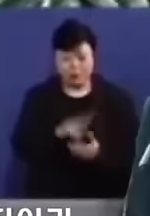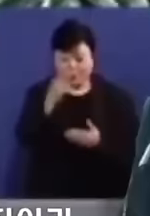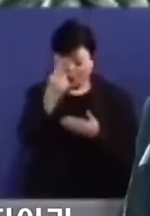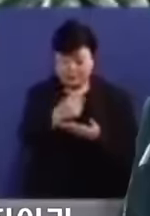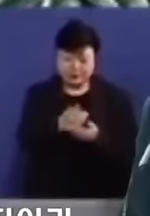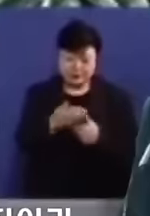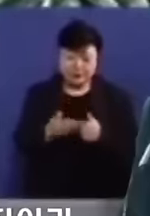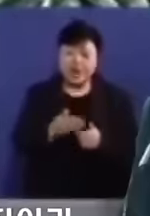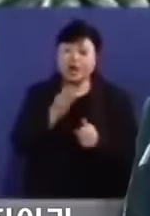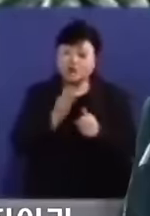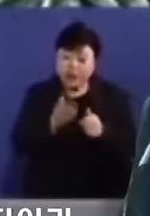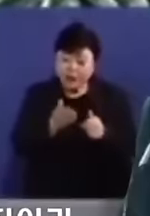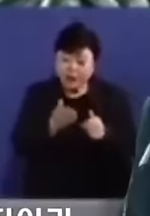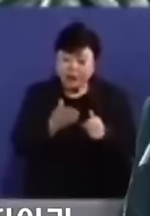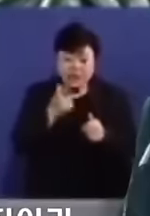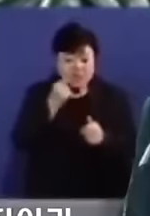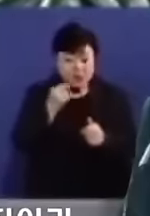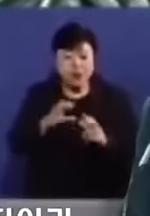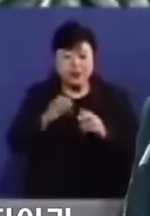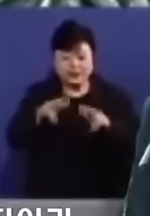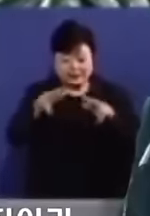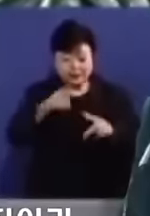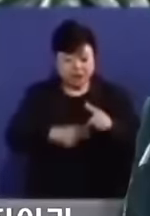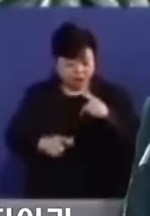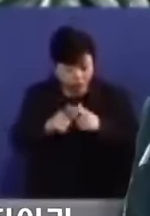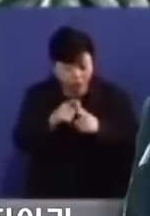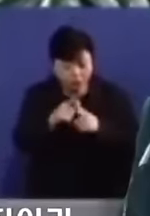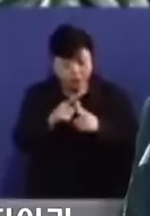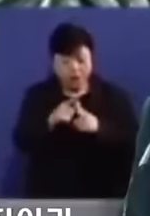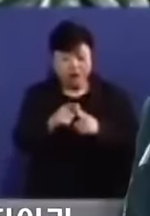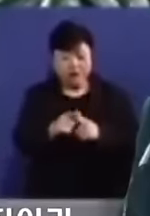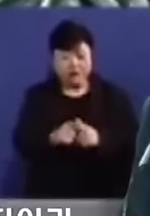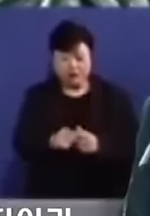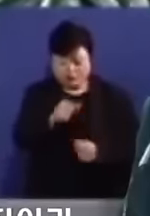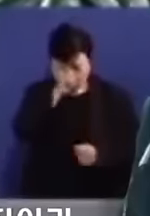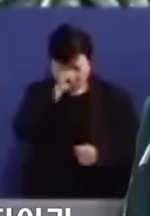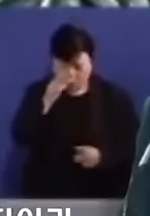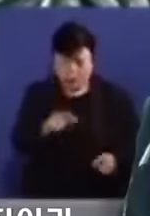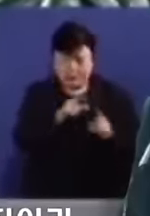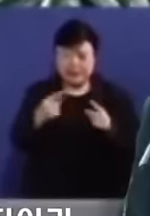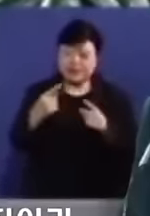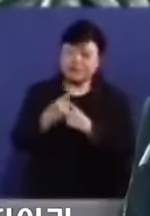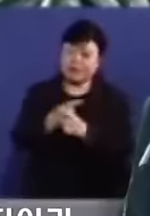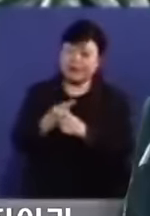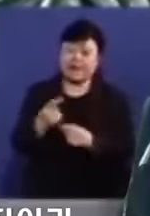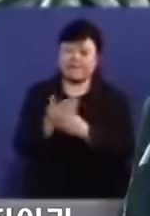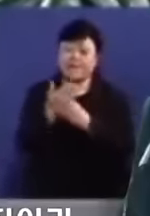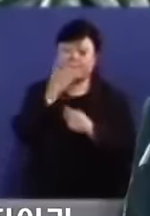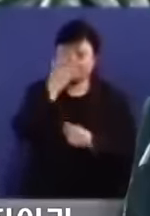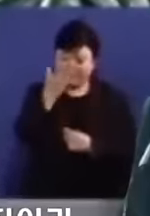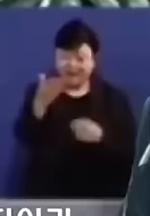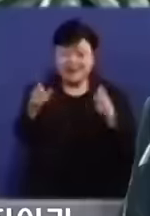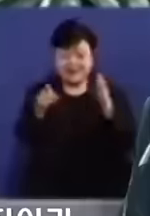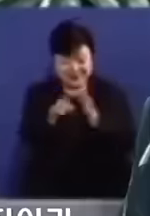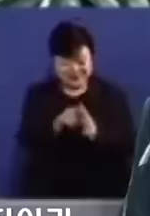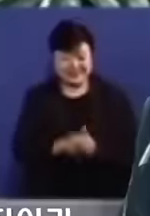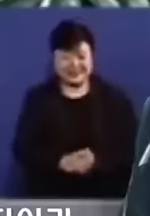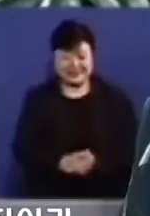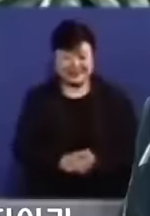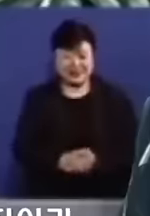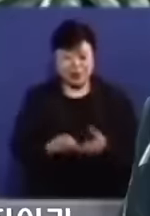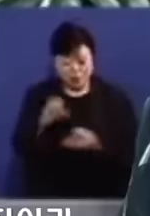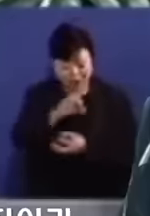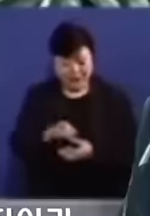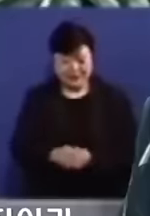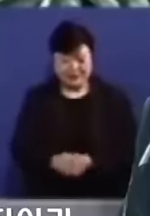돌아와서 주님께 구하면 일본은 지금보다 더 나은 생활로 발전할 수 있을 것입니다.